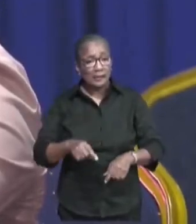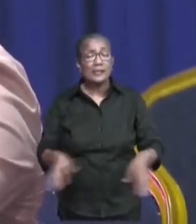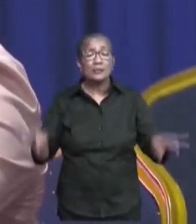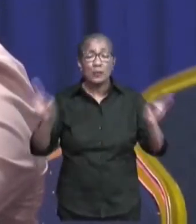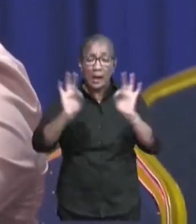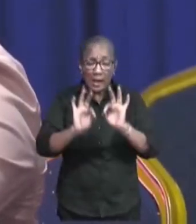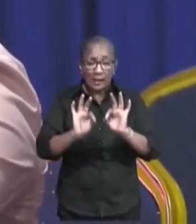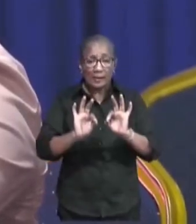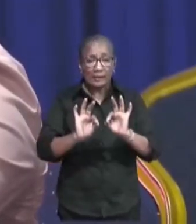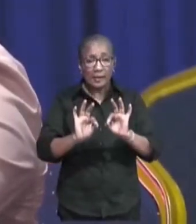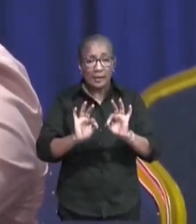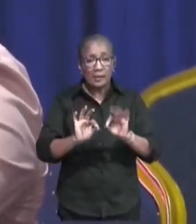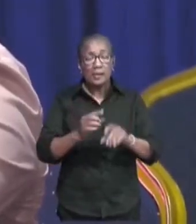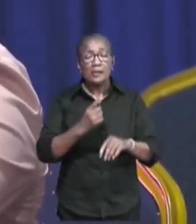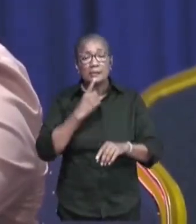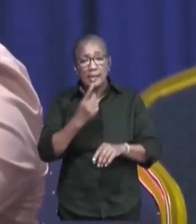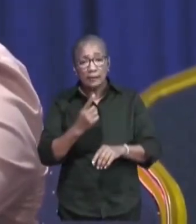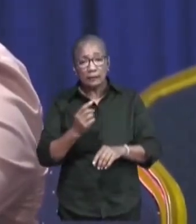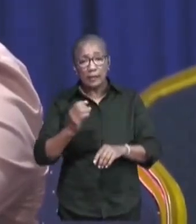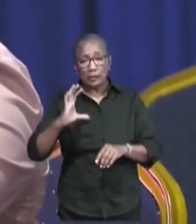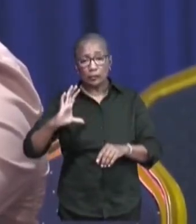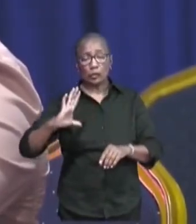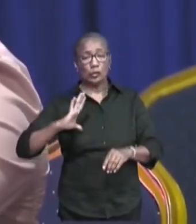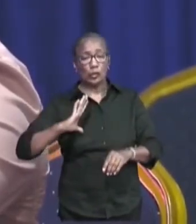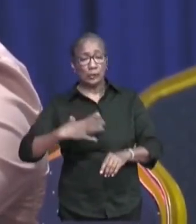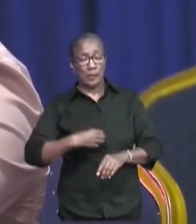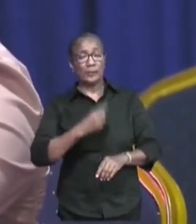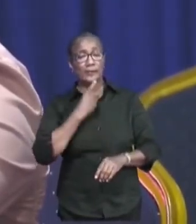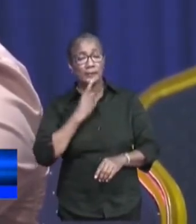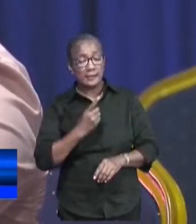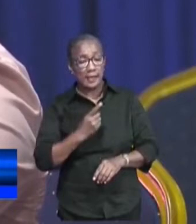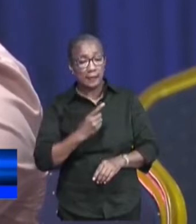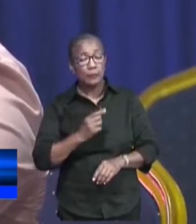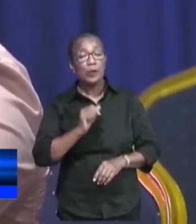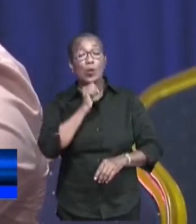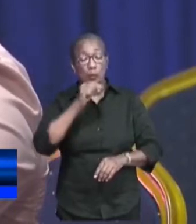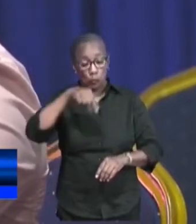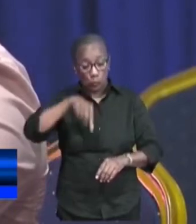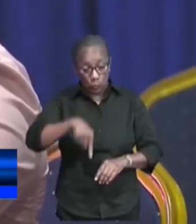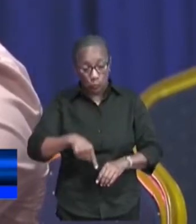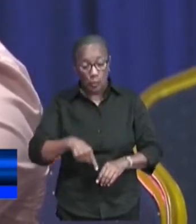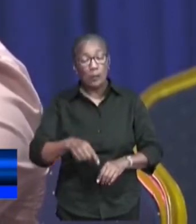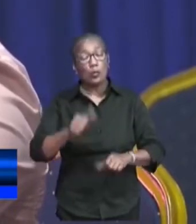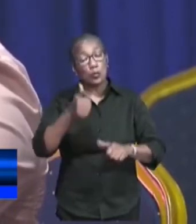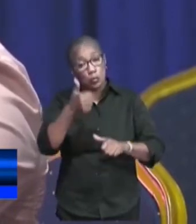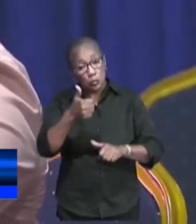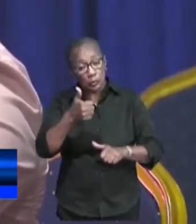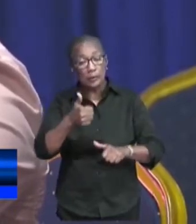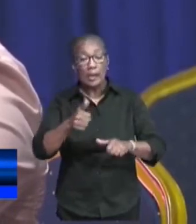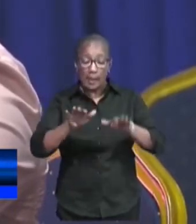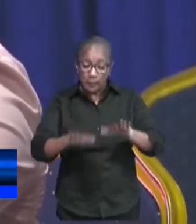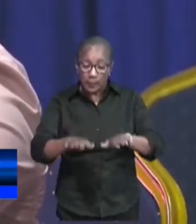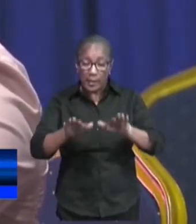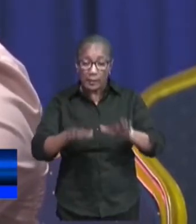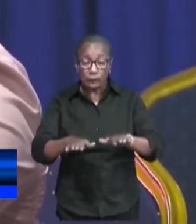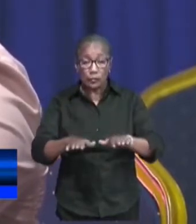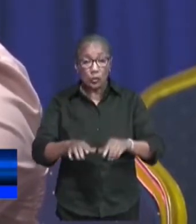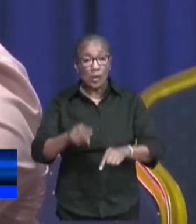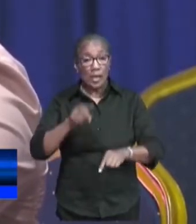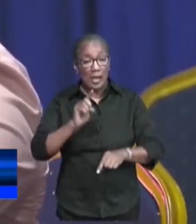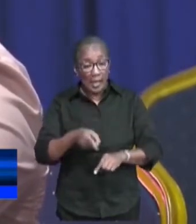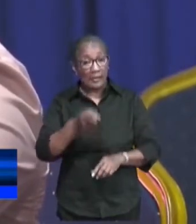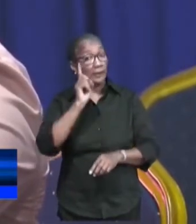noodzaak voor ons, zoals dokter Jasrin het had aangegeven, om datgene wat we nu hebben zo te houden. En die dreiging